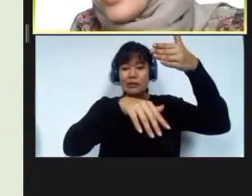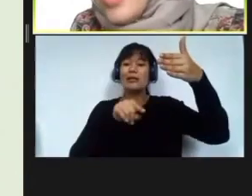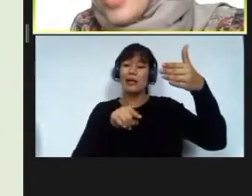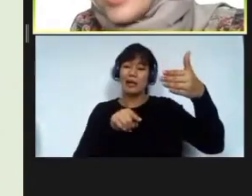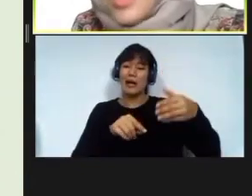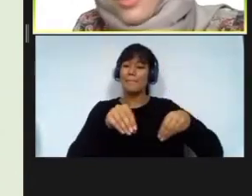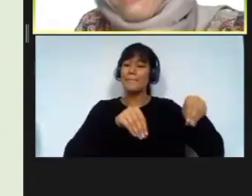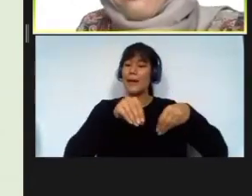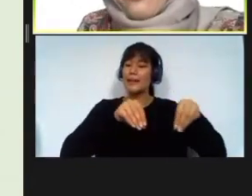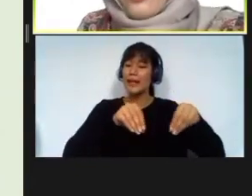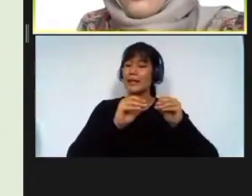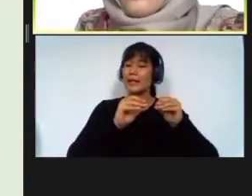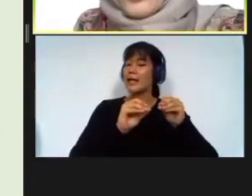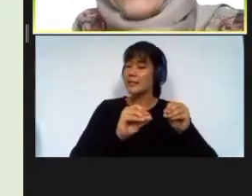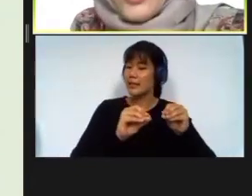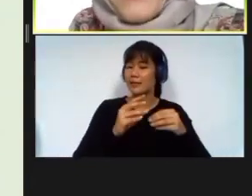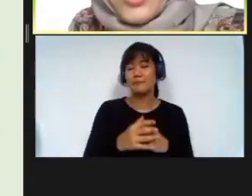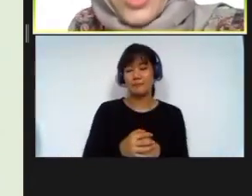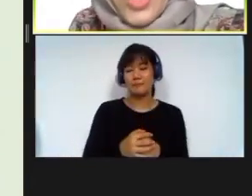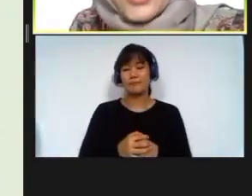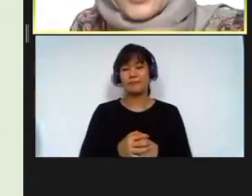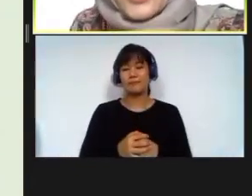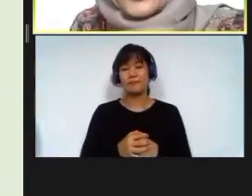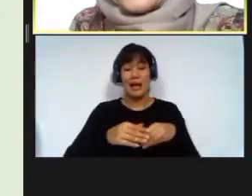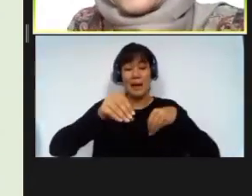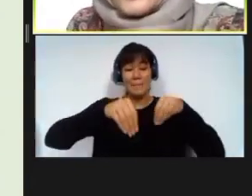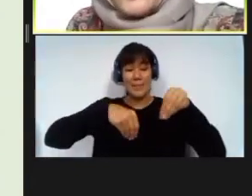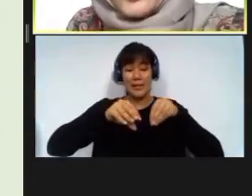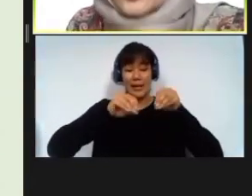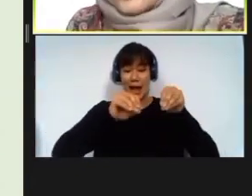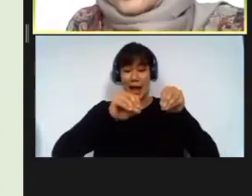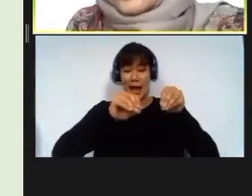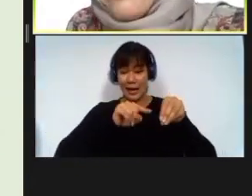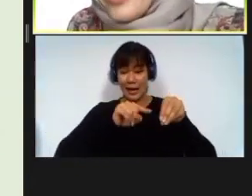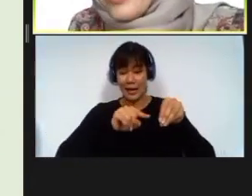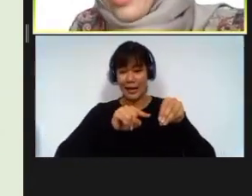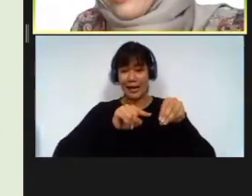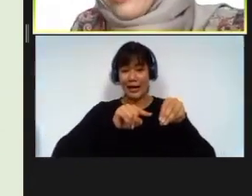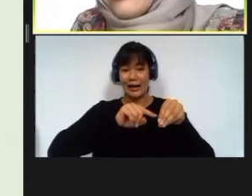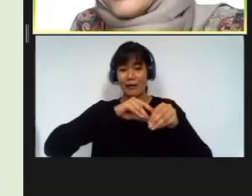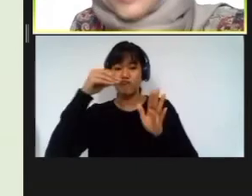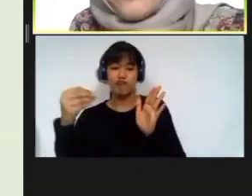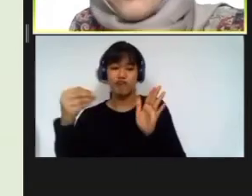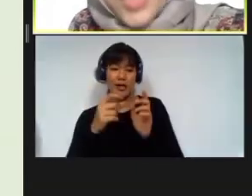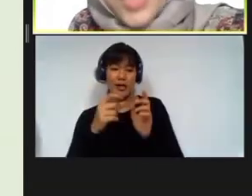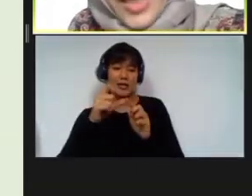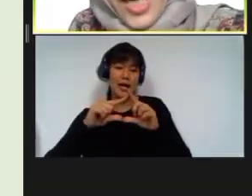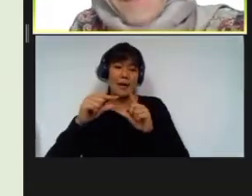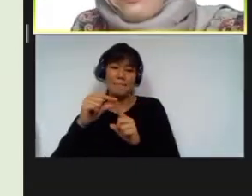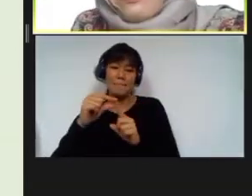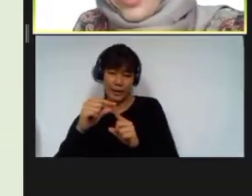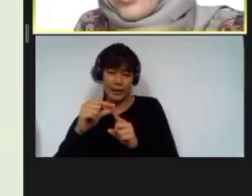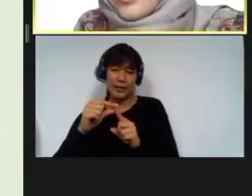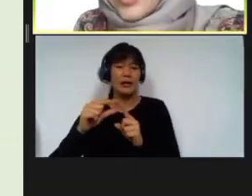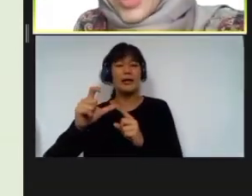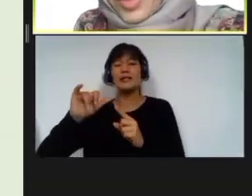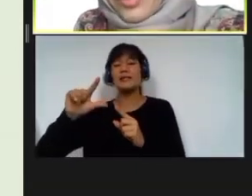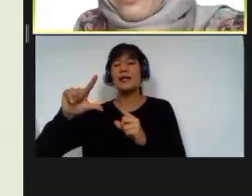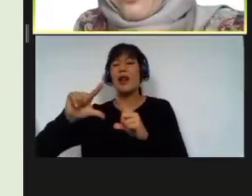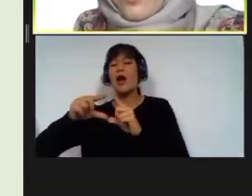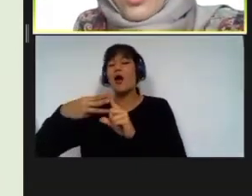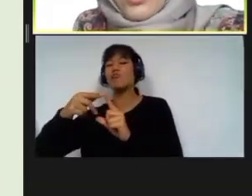materi-materi ajar? Lalu dari materi ajar itu kita susun SAP-nya, silabusnya kayak apa